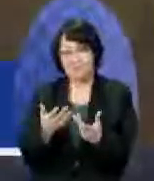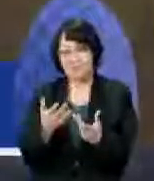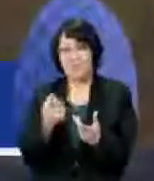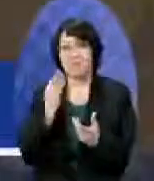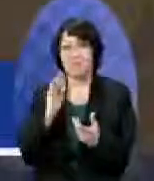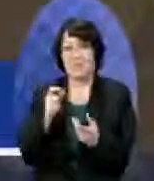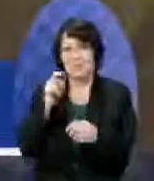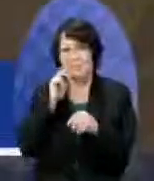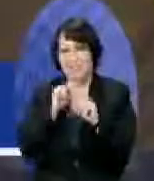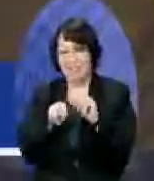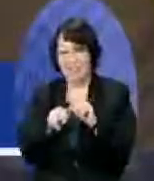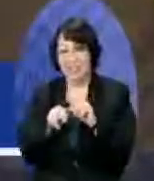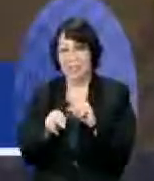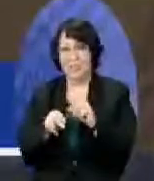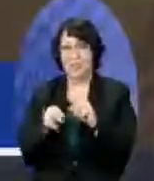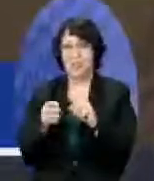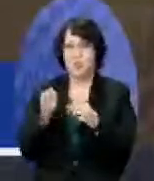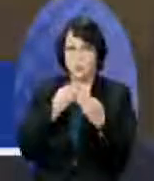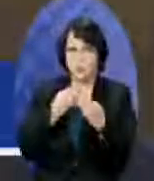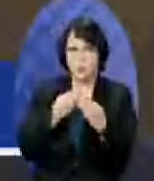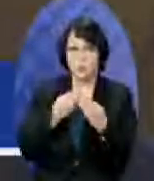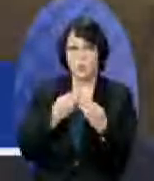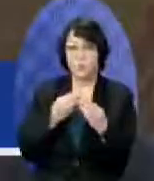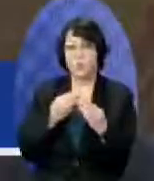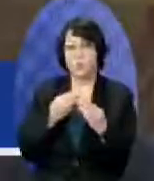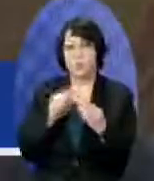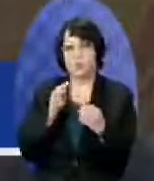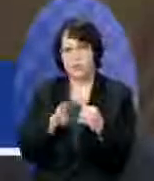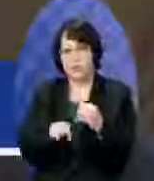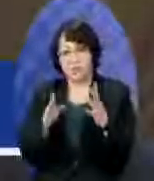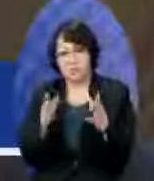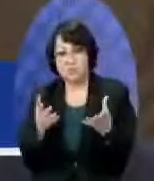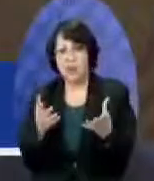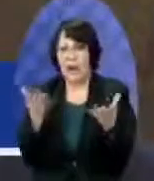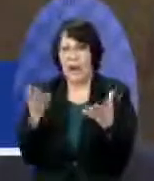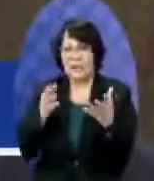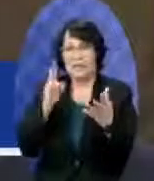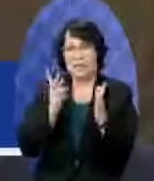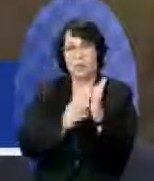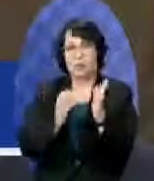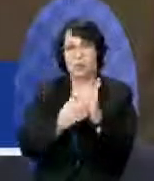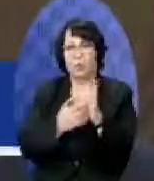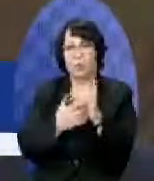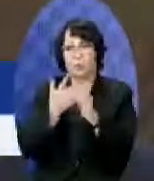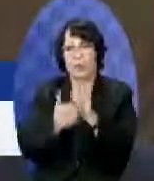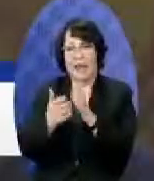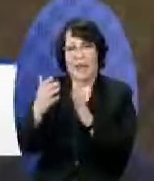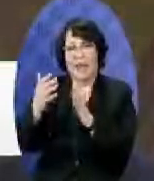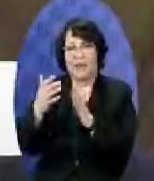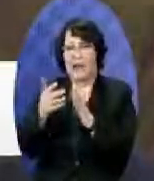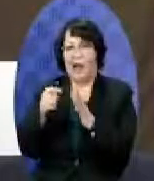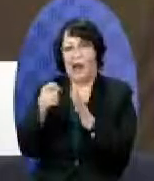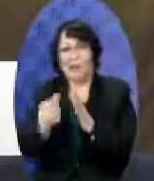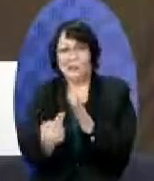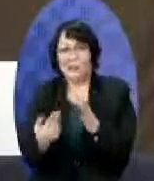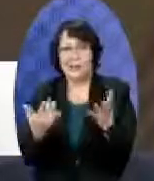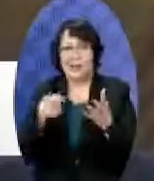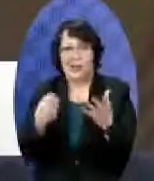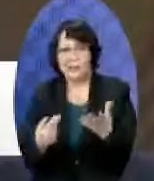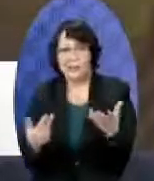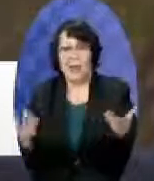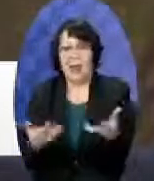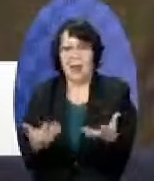процессын хаанан доголдол үүсэж байна, хаанан ахиж байна, хаасан дутагдал байна, энийг хэрхэн цаашаа янзлах, зас сайжруулах вэ гэсэн олон улсын